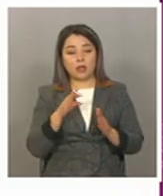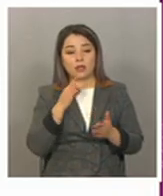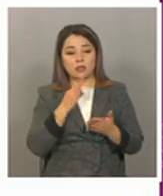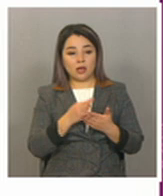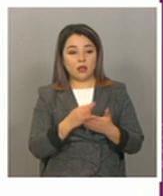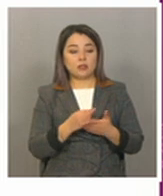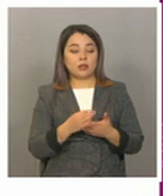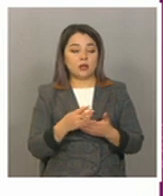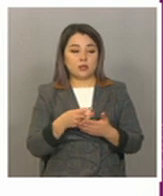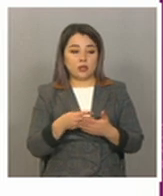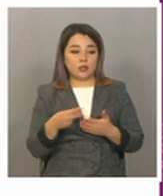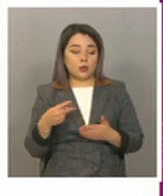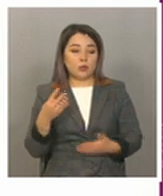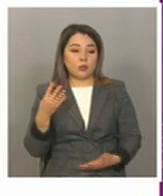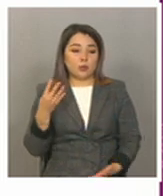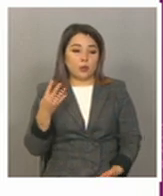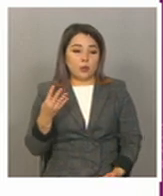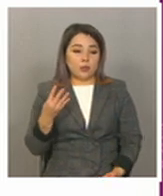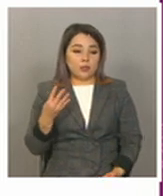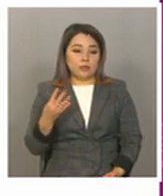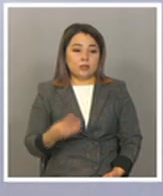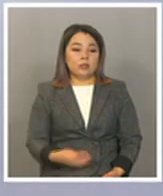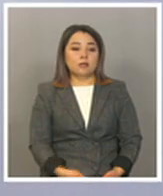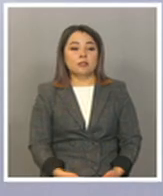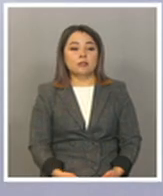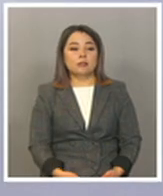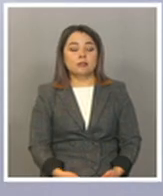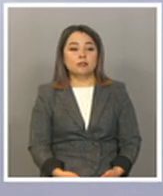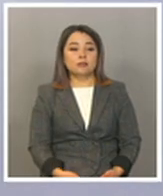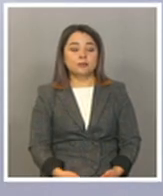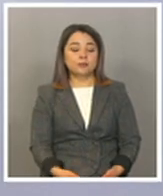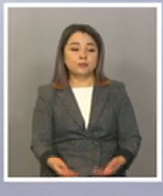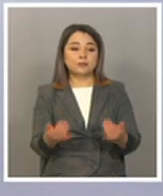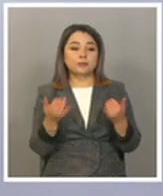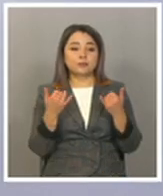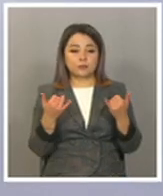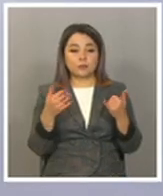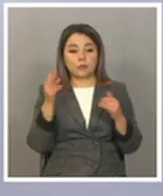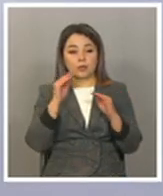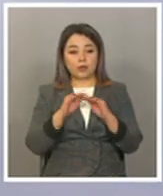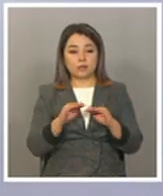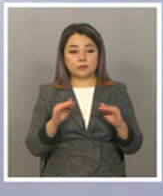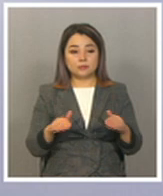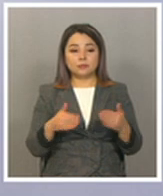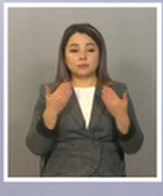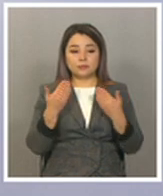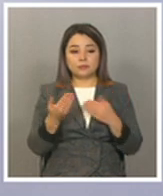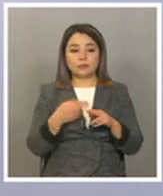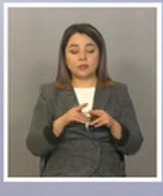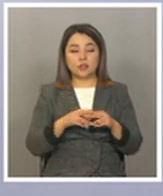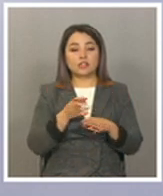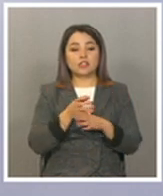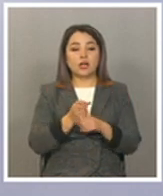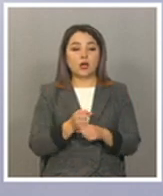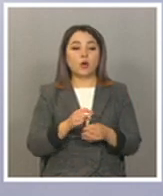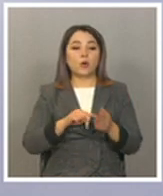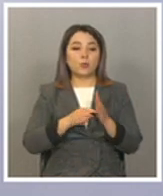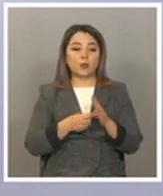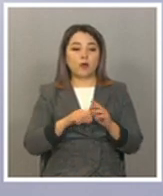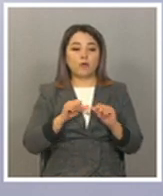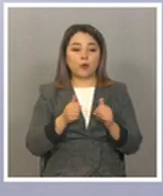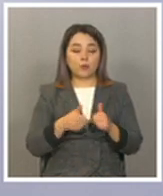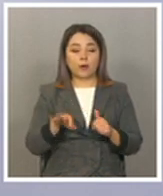Ал бұдан 4 шығады. Ал оқушылар, бүгінгі сабақта сіздер қысқаша көбейту формуларын